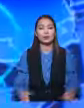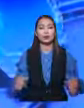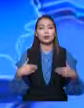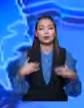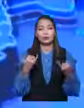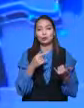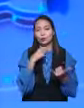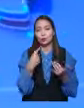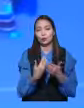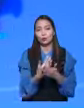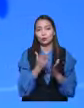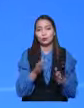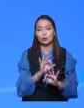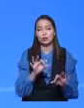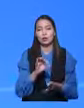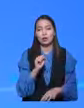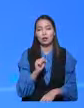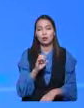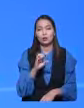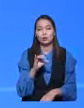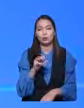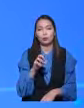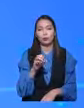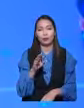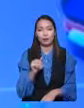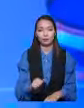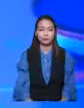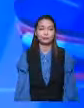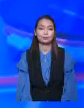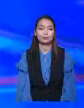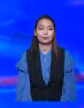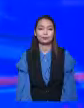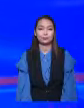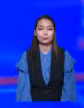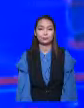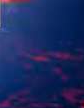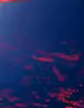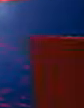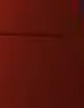Здравствуйте. В эфире новости на телеканале «Астана», в студии Анара Сюмбаева. В начале выпуска коротко о главном.